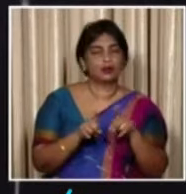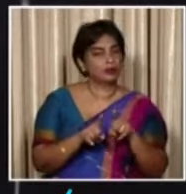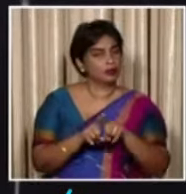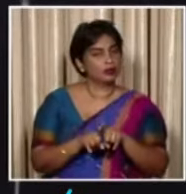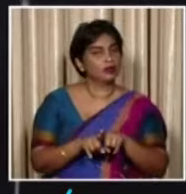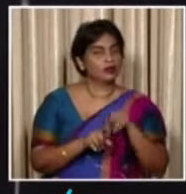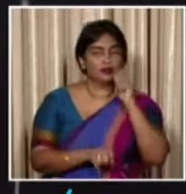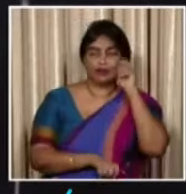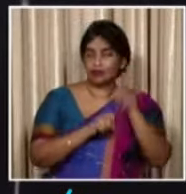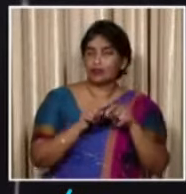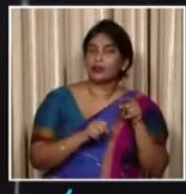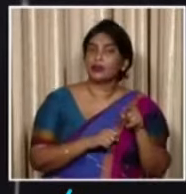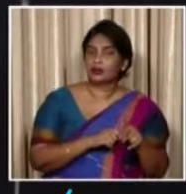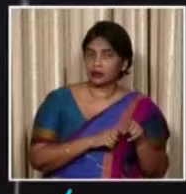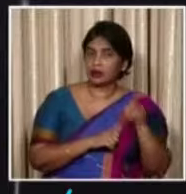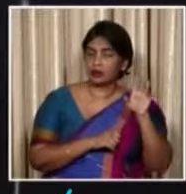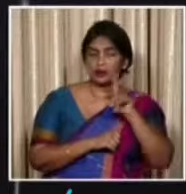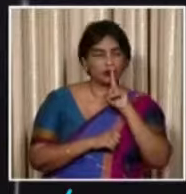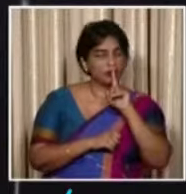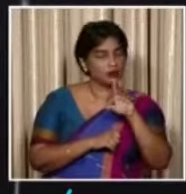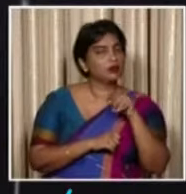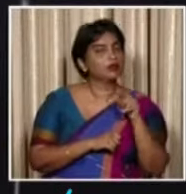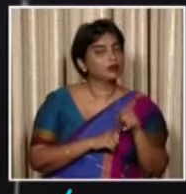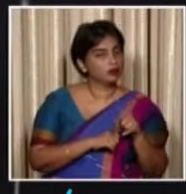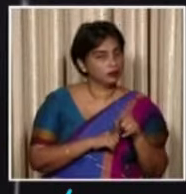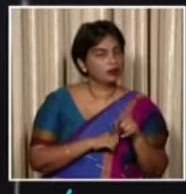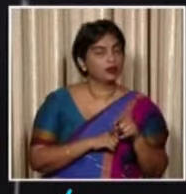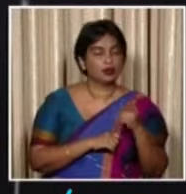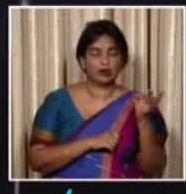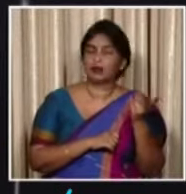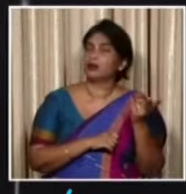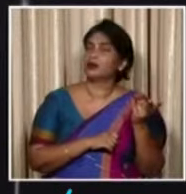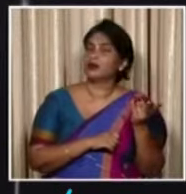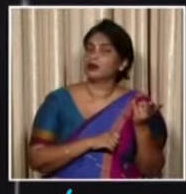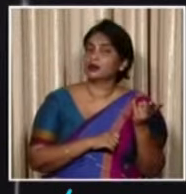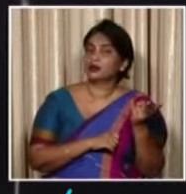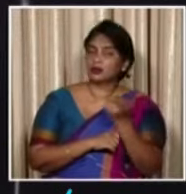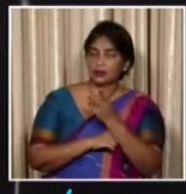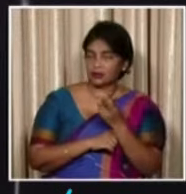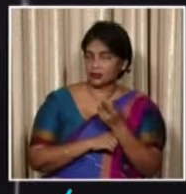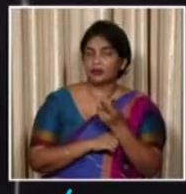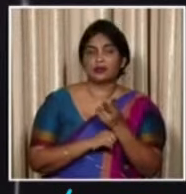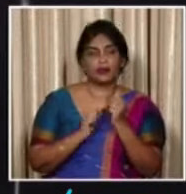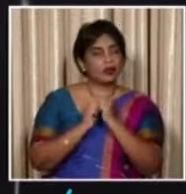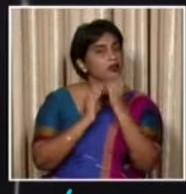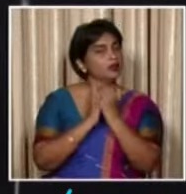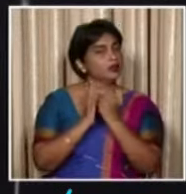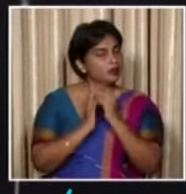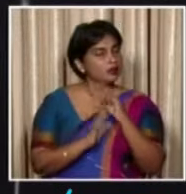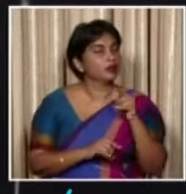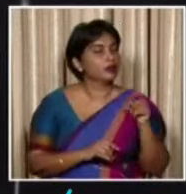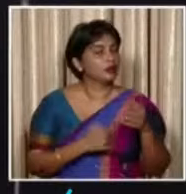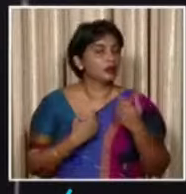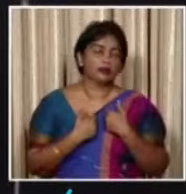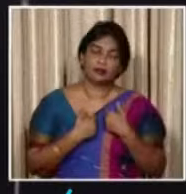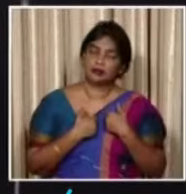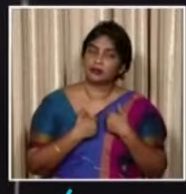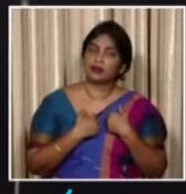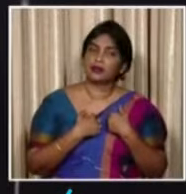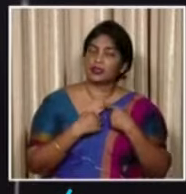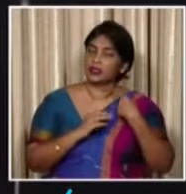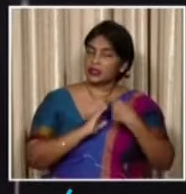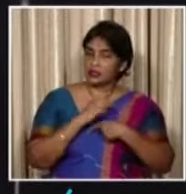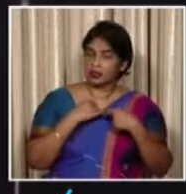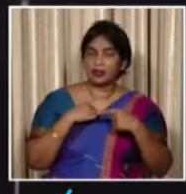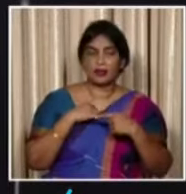binary gendered language. මොකද මේකේ තේරුම? ඒක ඇමරිකාව විසින් මුදල් දීලා කරන වැඩසටහනක් තියෙනවා. ඒක අපේ ශ්‍රී